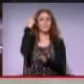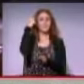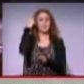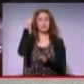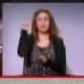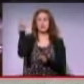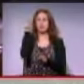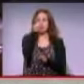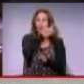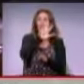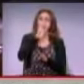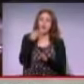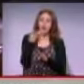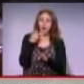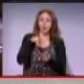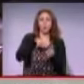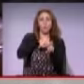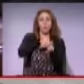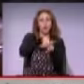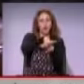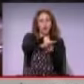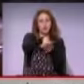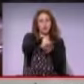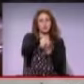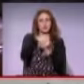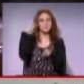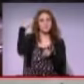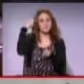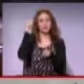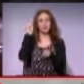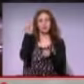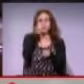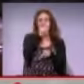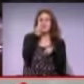ويعذب من يشاء،